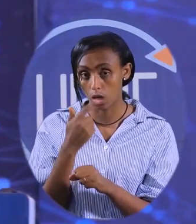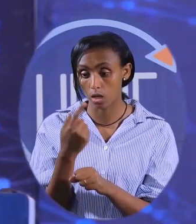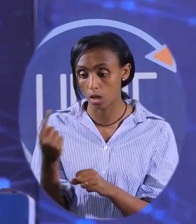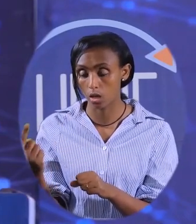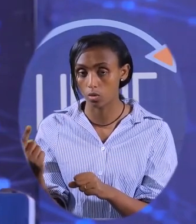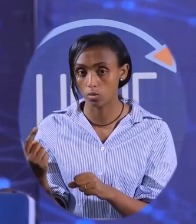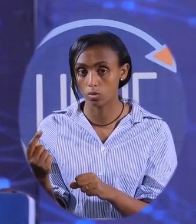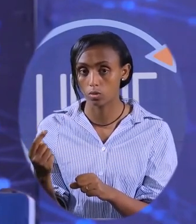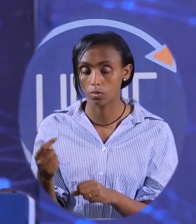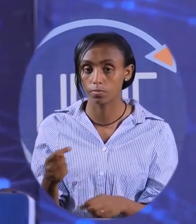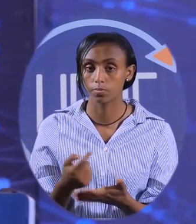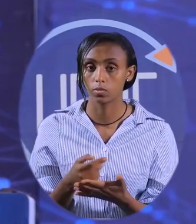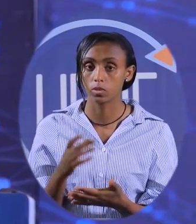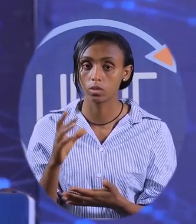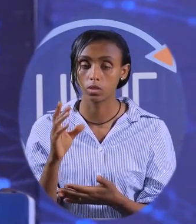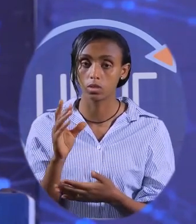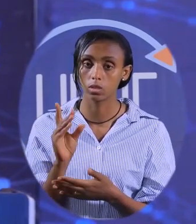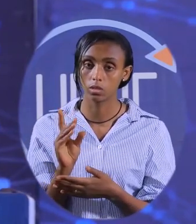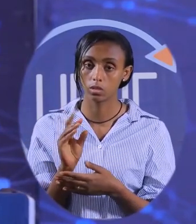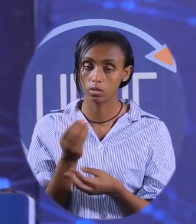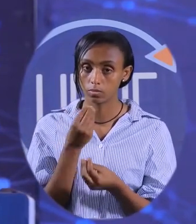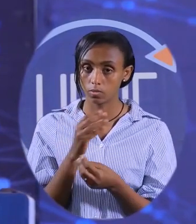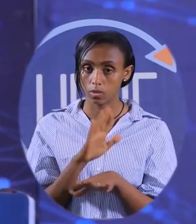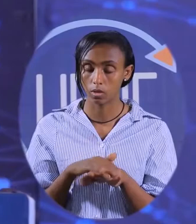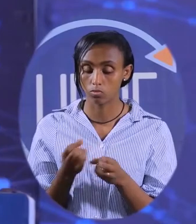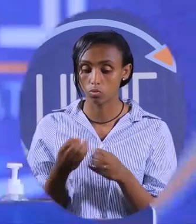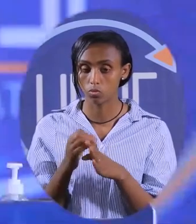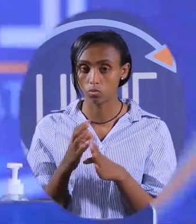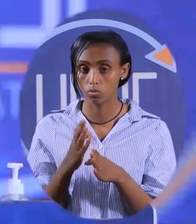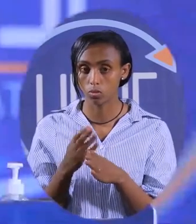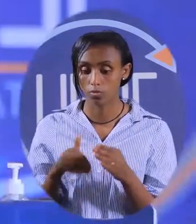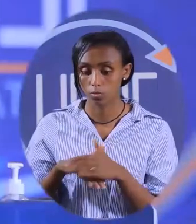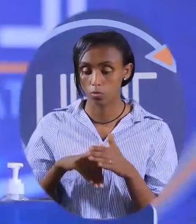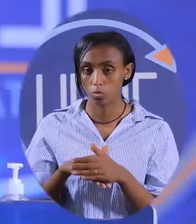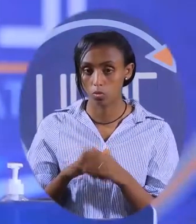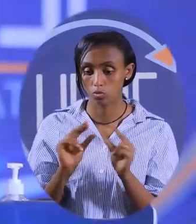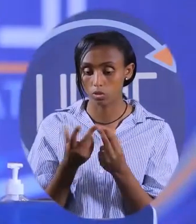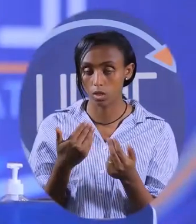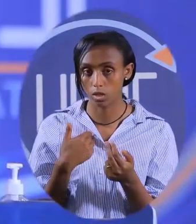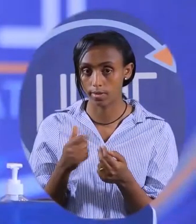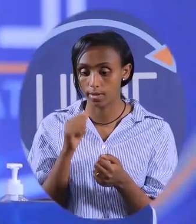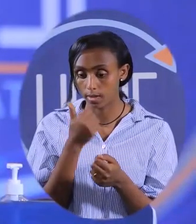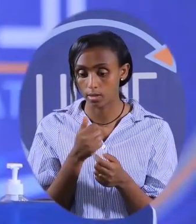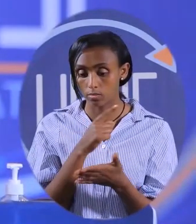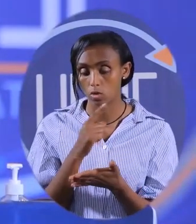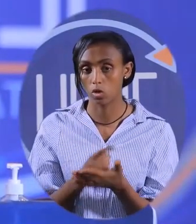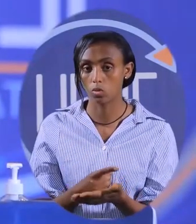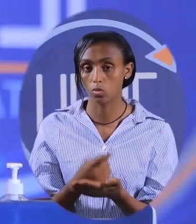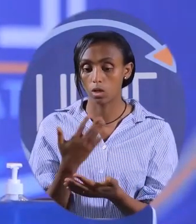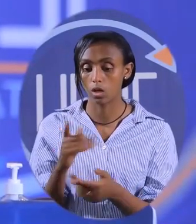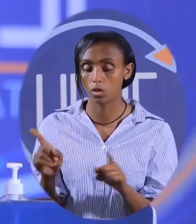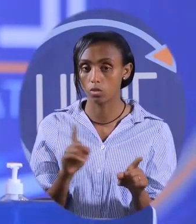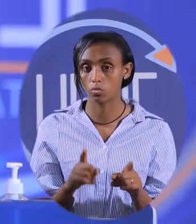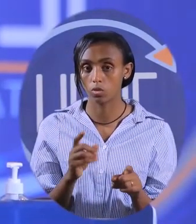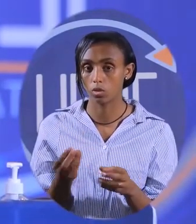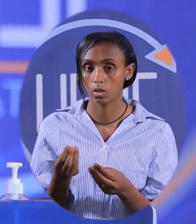ለእያንድ ለምሳሌ ዳይቴቲክስ እስካሁን ኢትዮጵያ ውስጥ የለም፣ ግን ኢትዮጵያ ፉትቦል ቲም አለ እወቁ። ይሄ ነው እውነታው። ነገ ስናስመርቃቸው ገና ደግሞ ሂማን